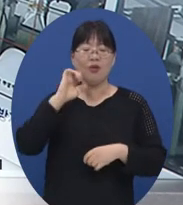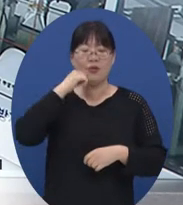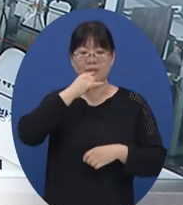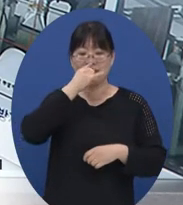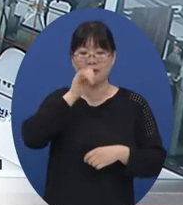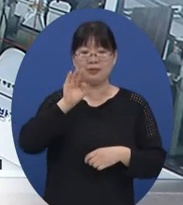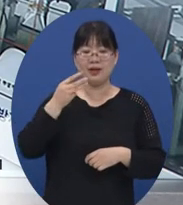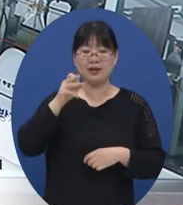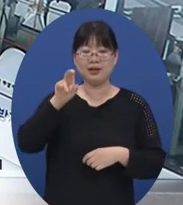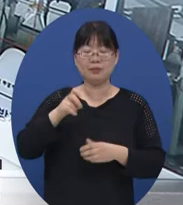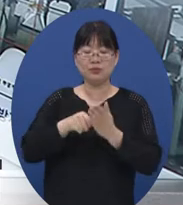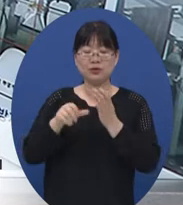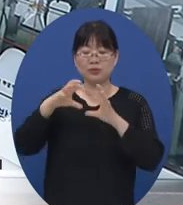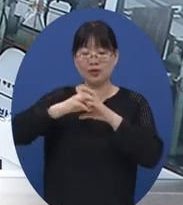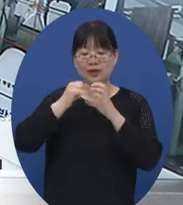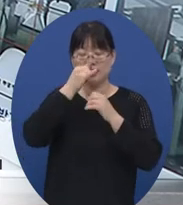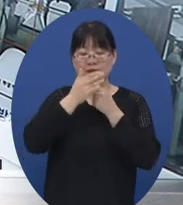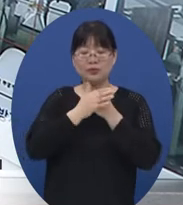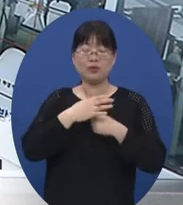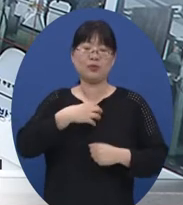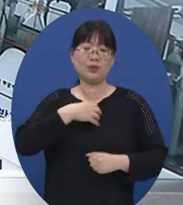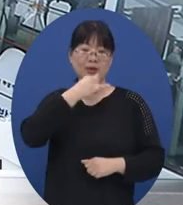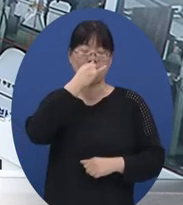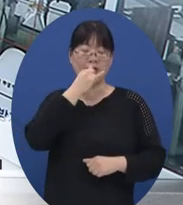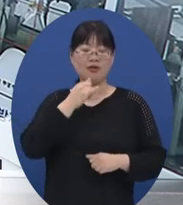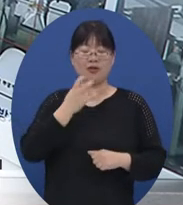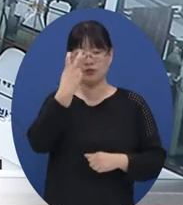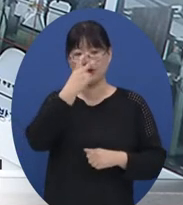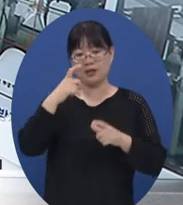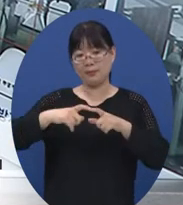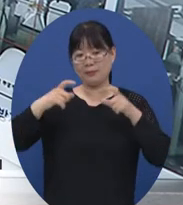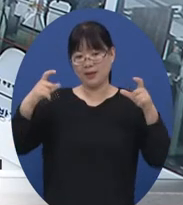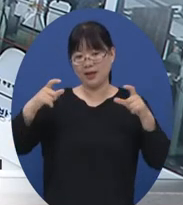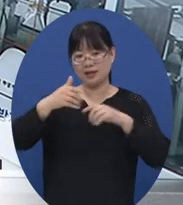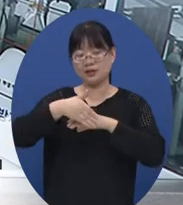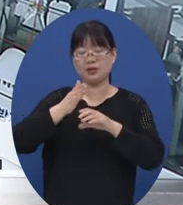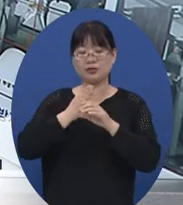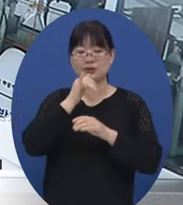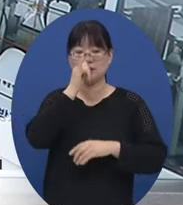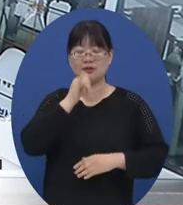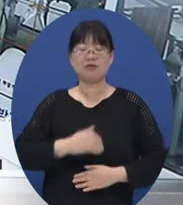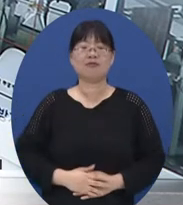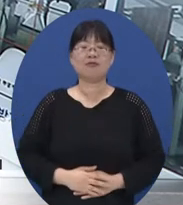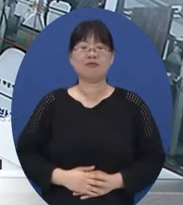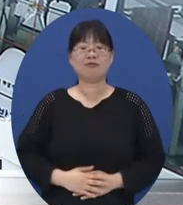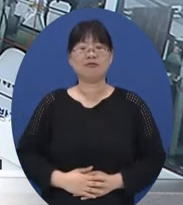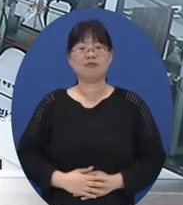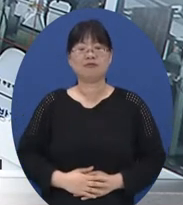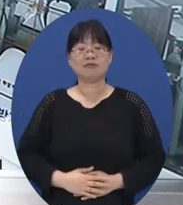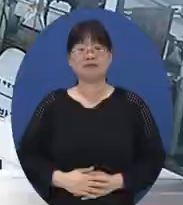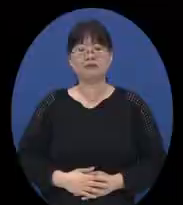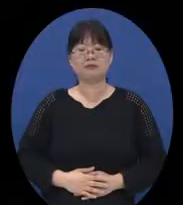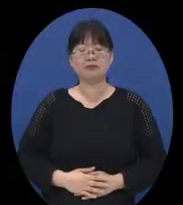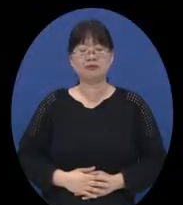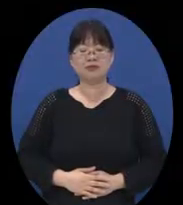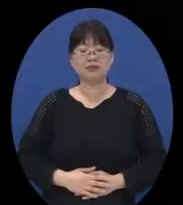수 있어 위험합니다. 경기도는 수사 범위를 확대하기로 했습니다. 최재영 기자가 취재했습니다.